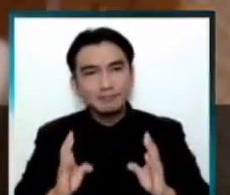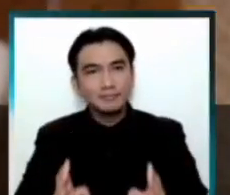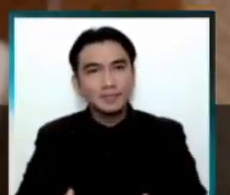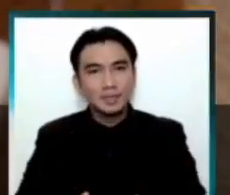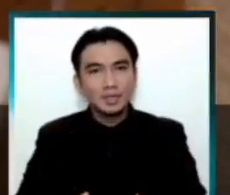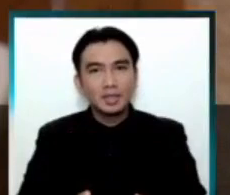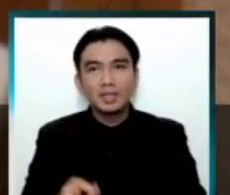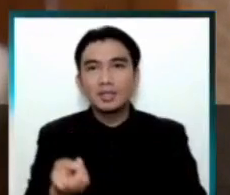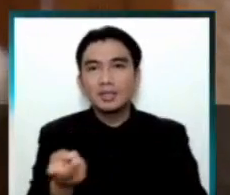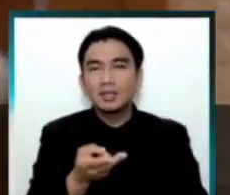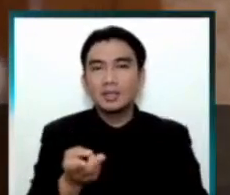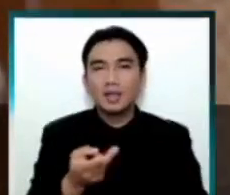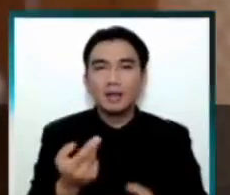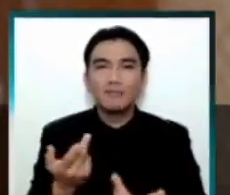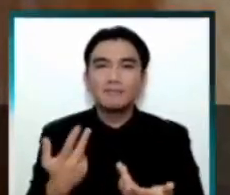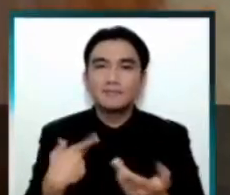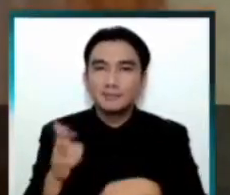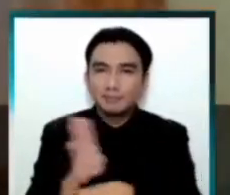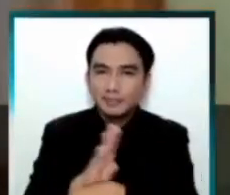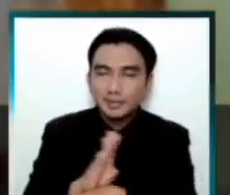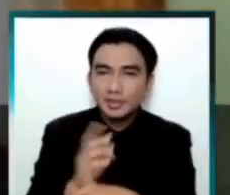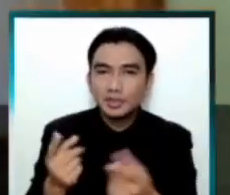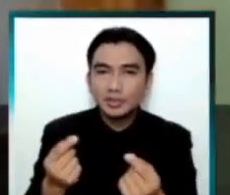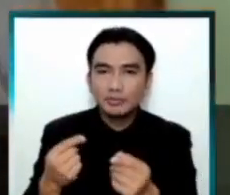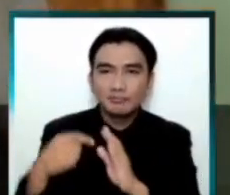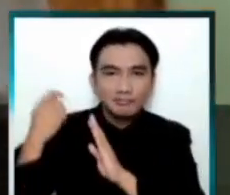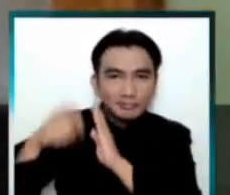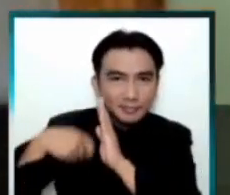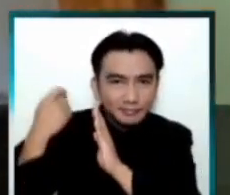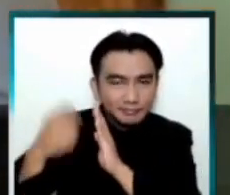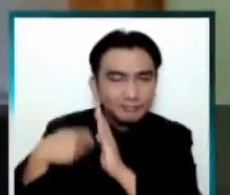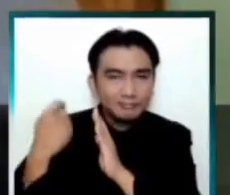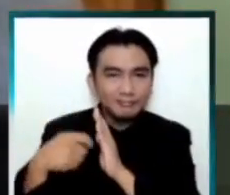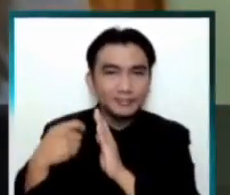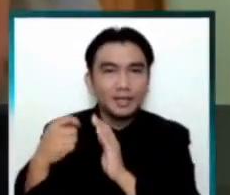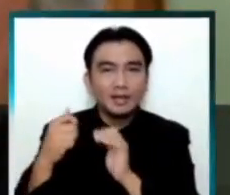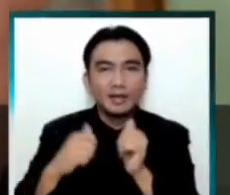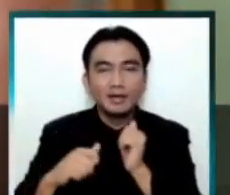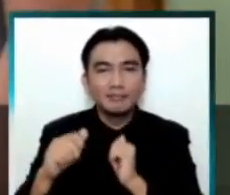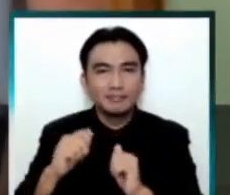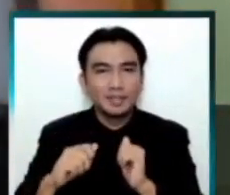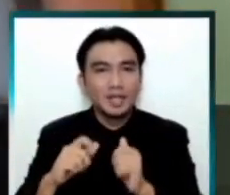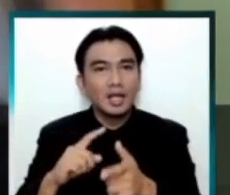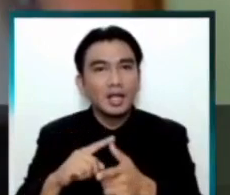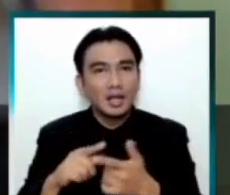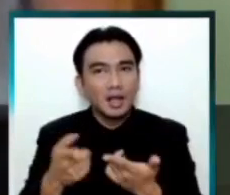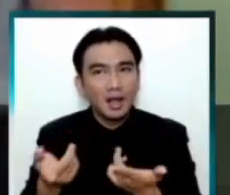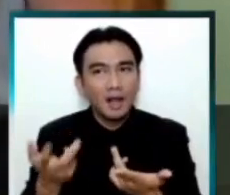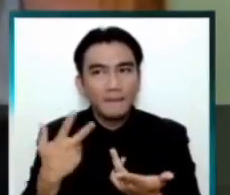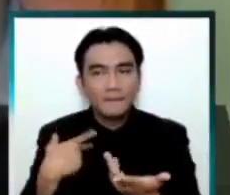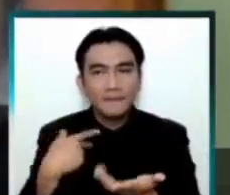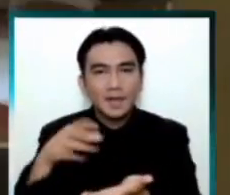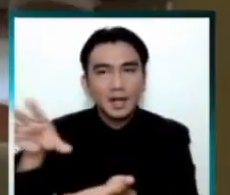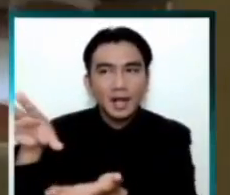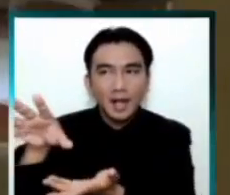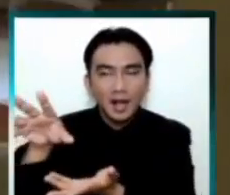taping ng kanilang first series together, ang Philippine adaptation ng hit Korean drama, The Startup.